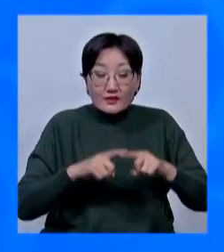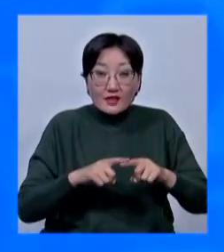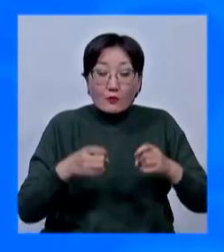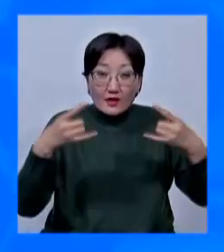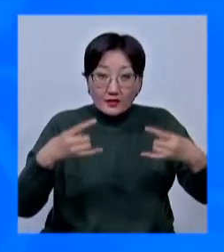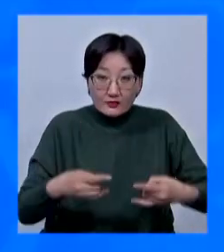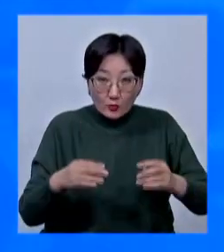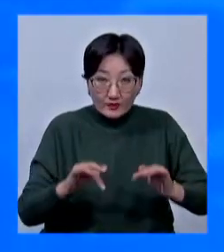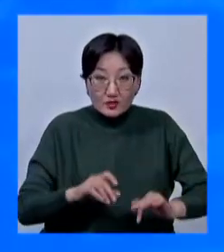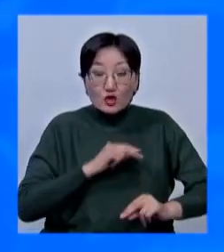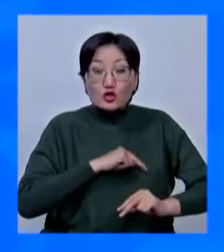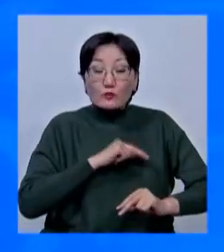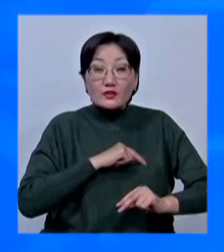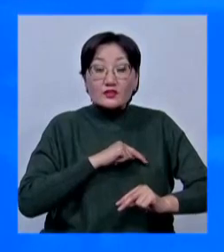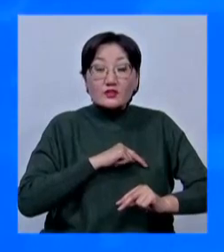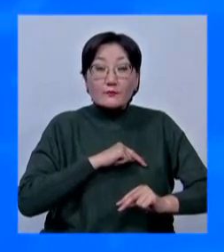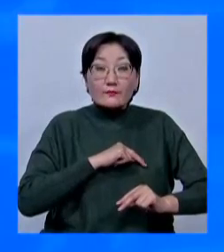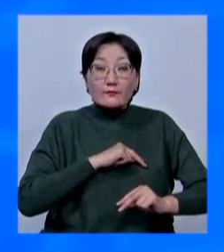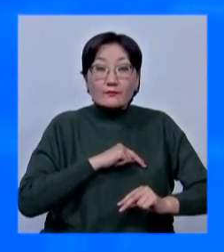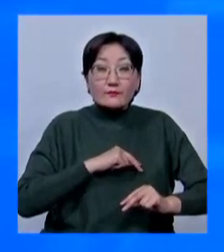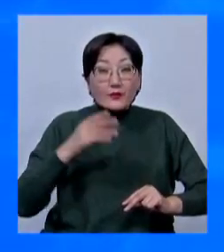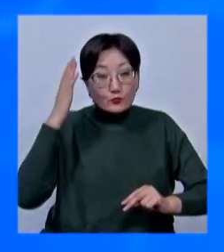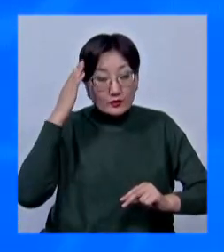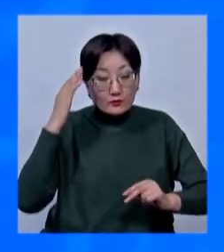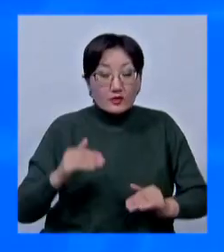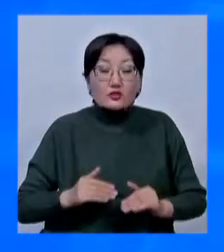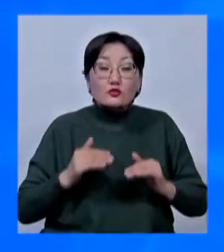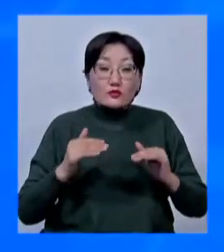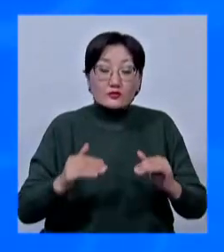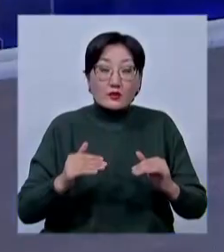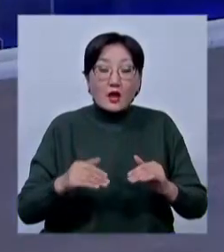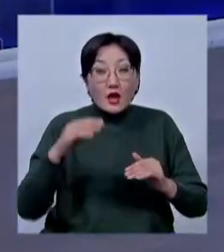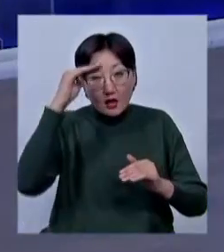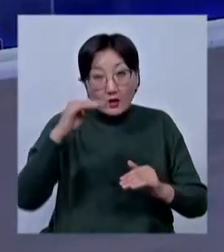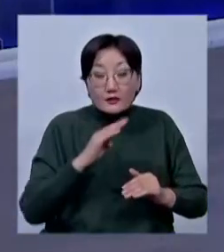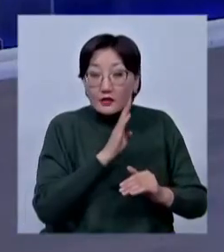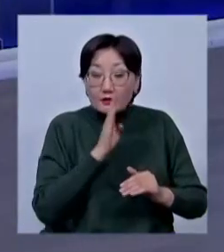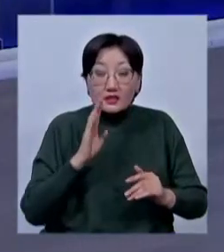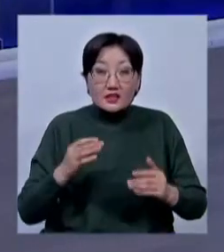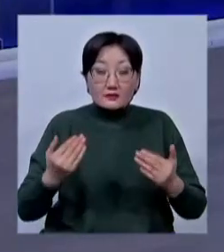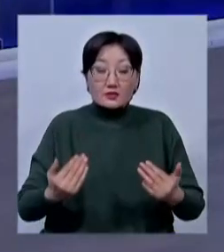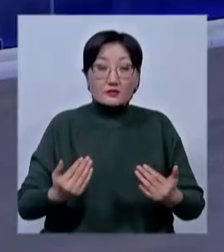құралдармен жұмыс істеу несі де өсіп жатыр да мұғалімдердің. Ата-аналар да қазір